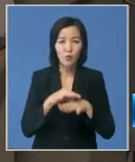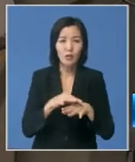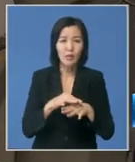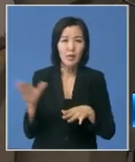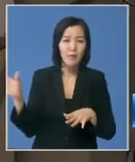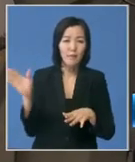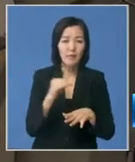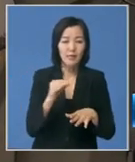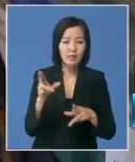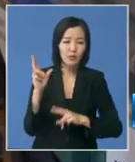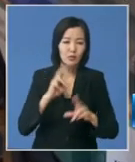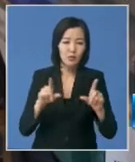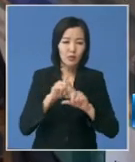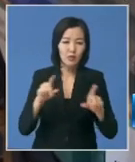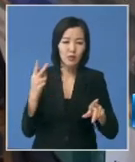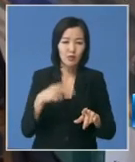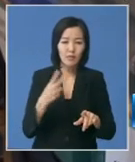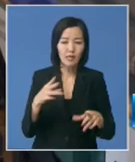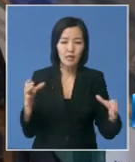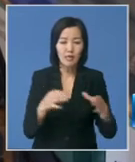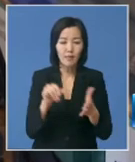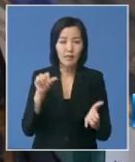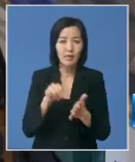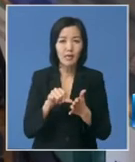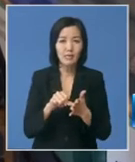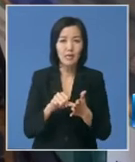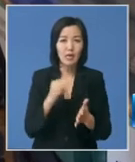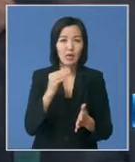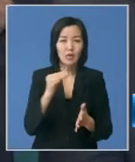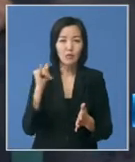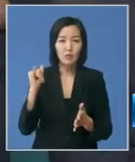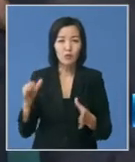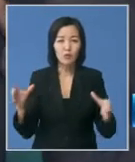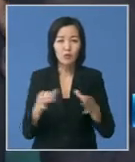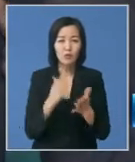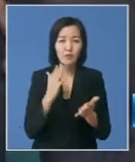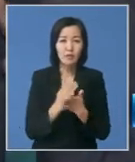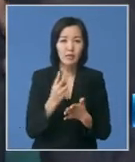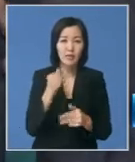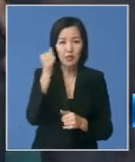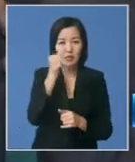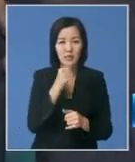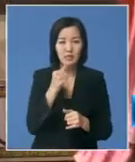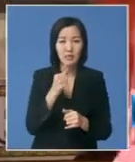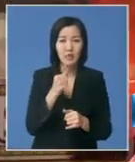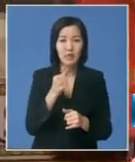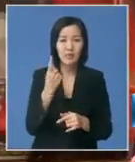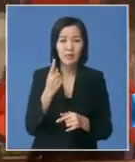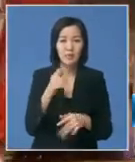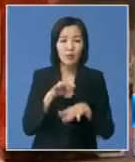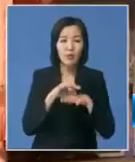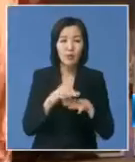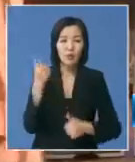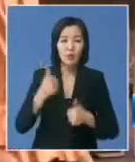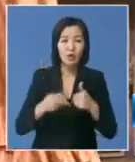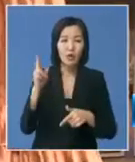оқу орындарынан 22 команда қатысты. Бұл тізімде Ілияс Жансүгіров атындағы Жетісу мемлекеттік университеті ұжымы да бар. Екі жылда бір рет өтетін